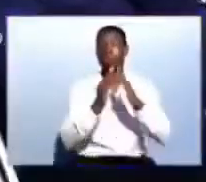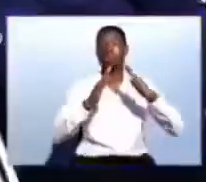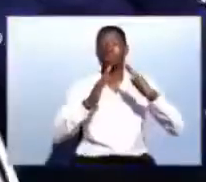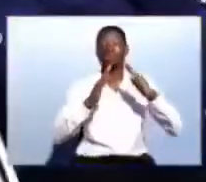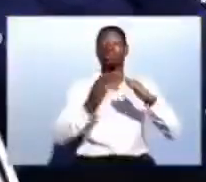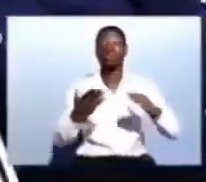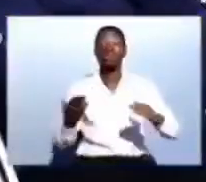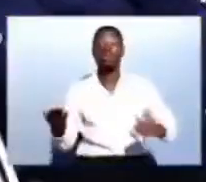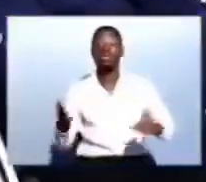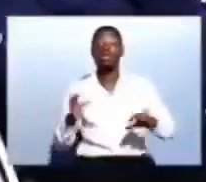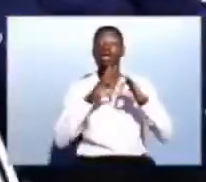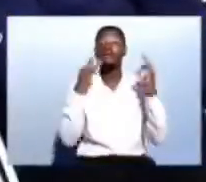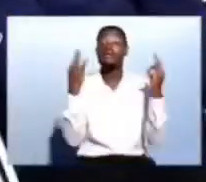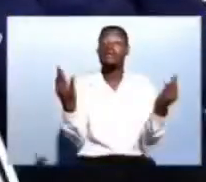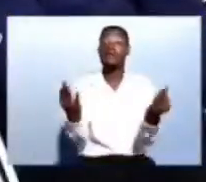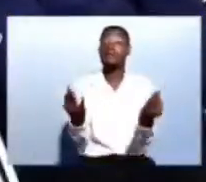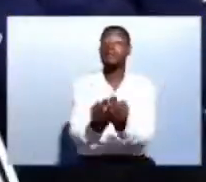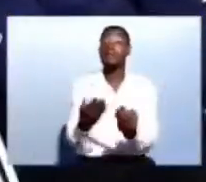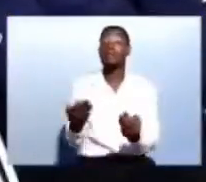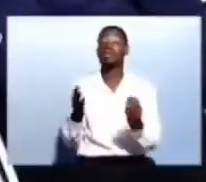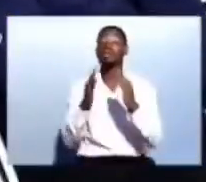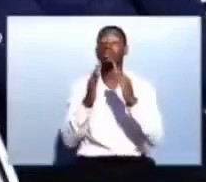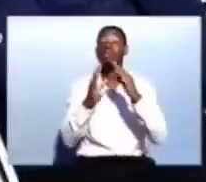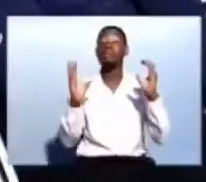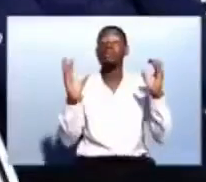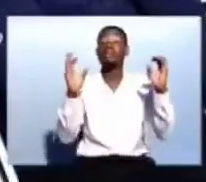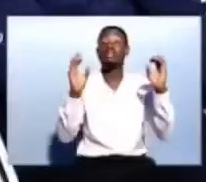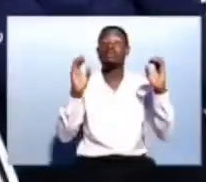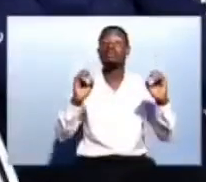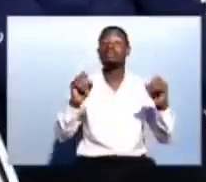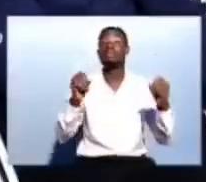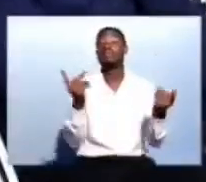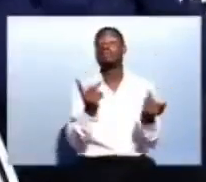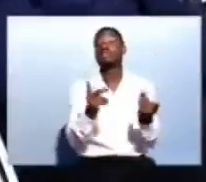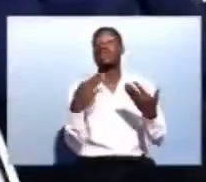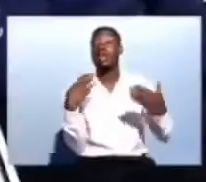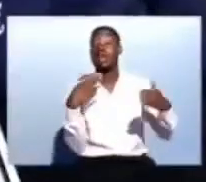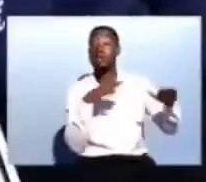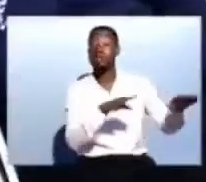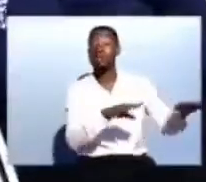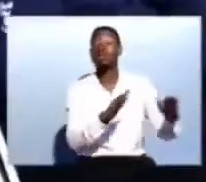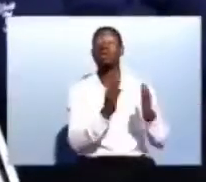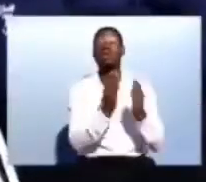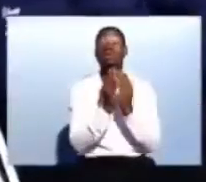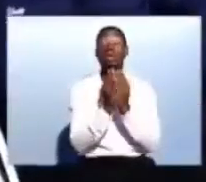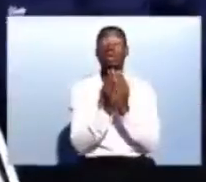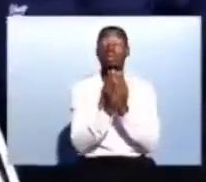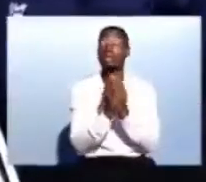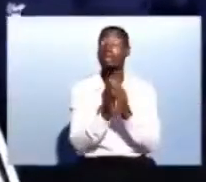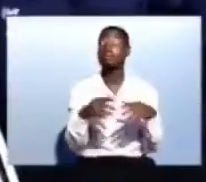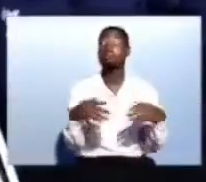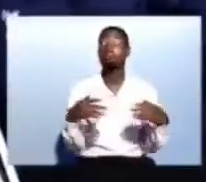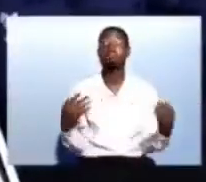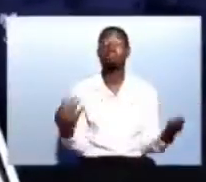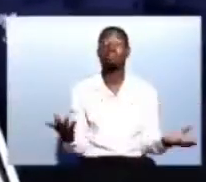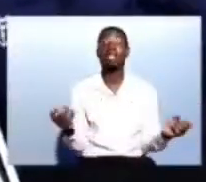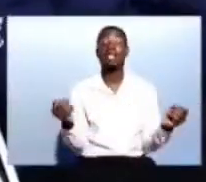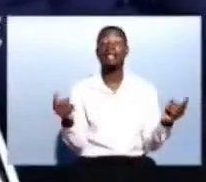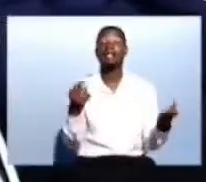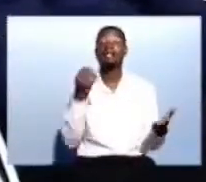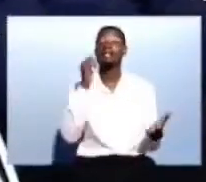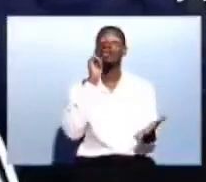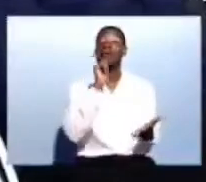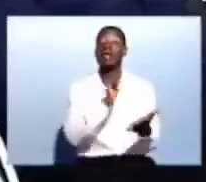yoyote, familia ambayo haina maombi inatembea tu lakini imekufa. Hata wanaposali, wanasali tu, lakini ni